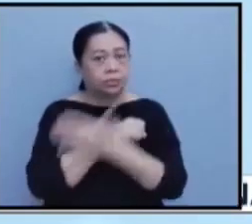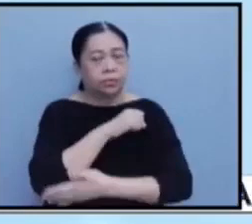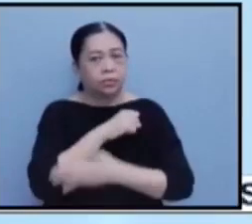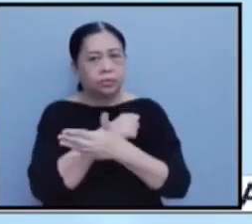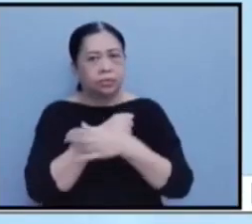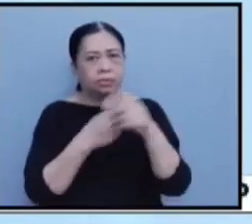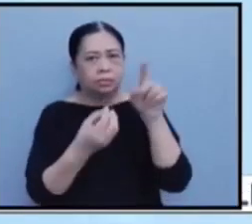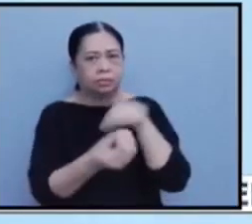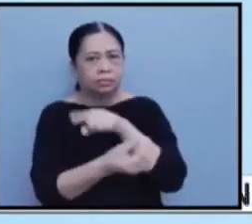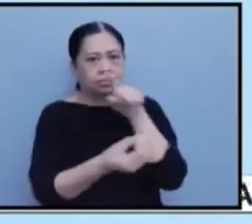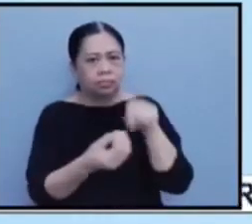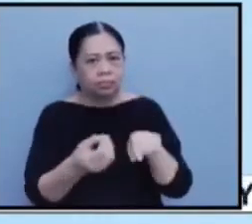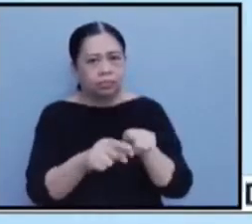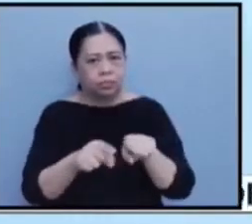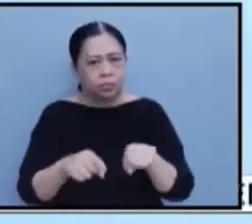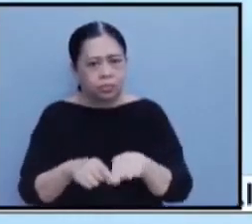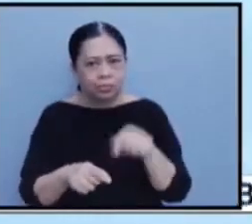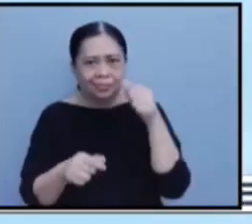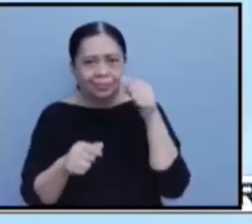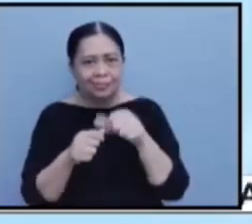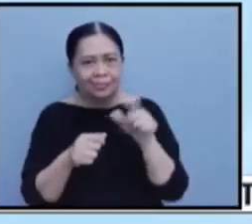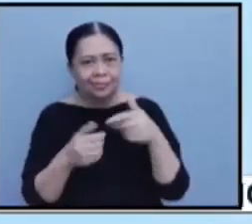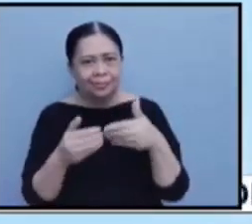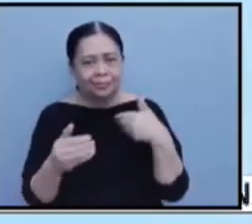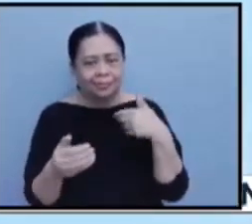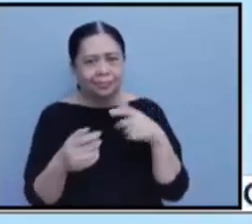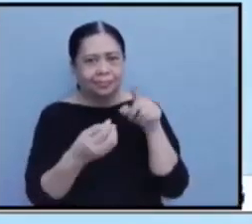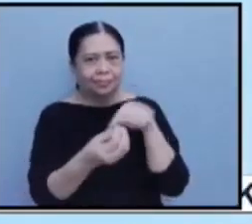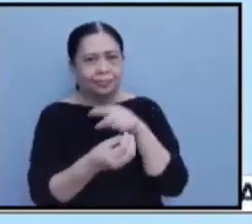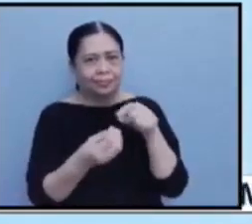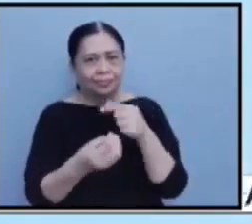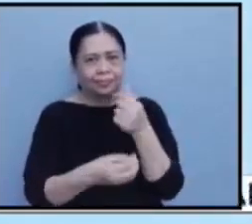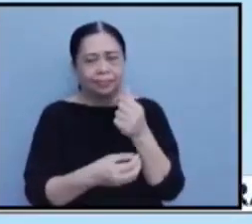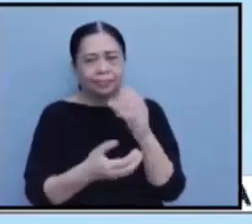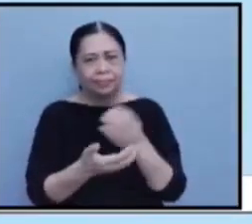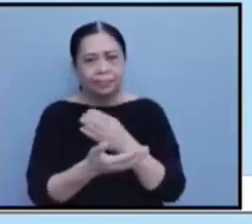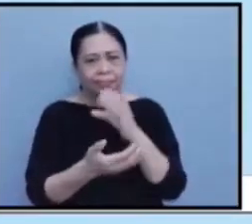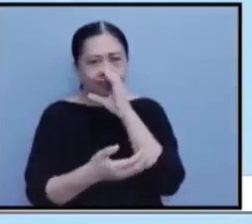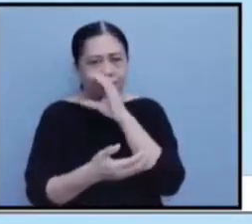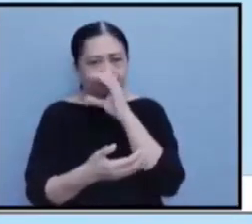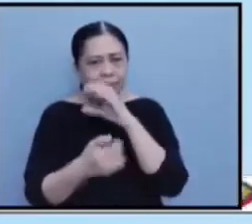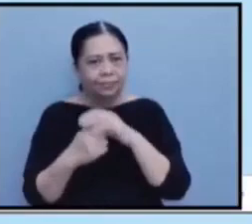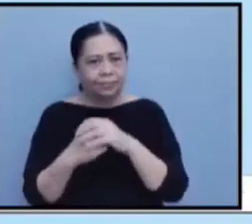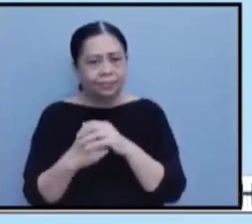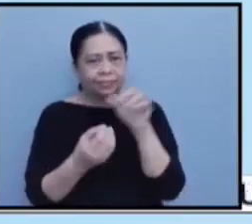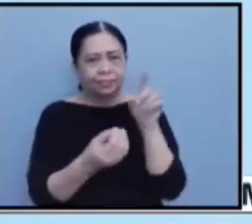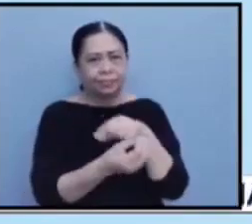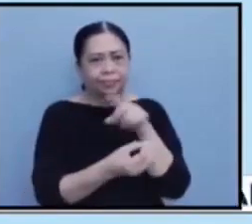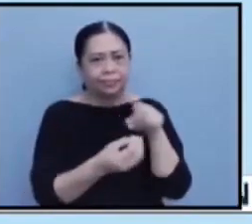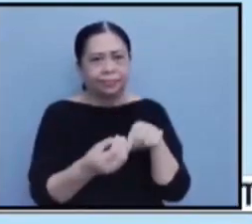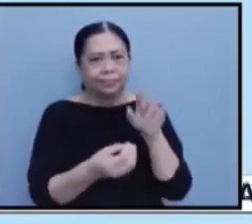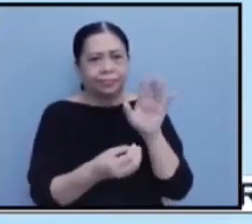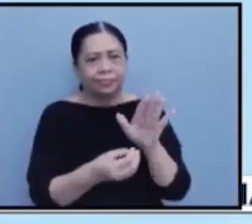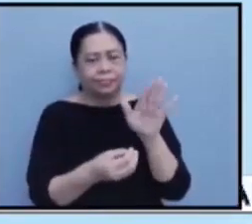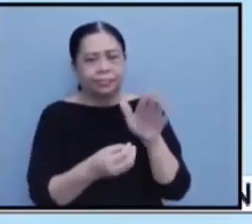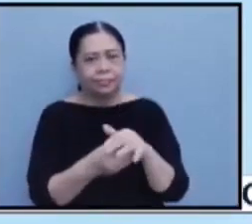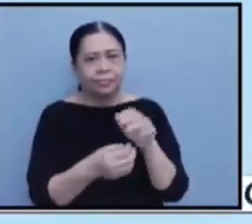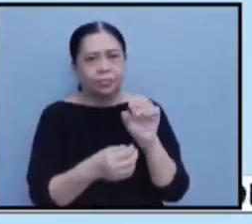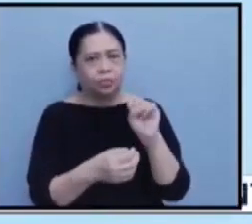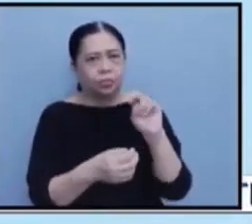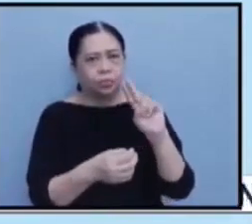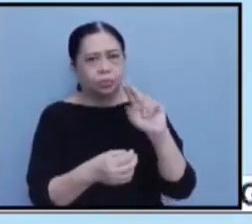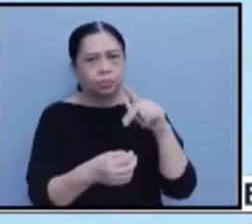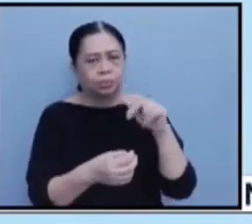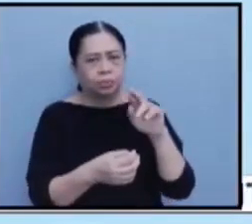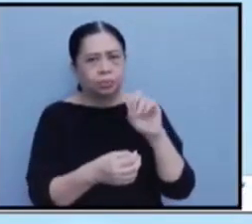rin. Matatanda ang bago pa na-postpone ng K-pop concert sa Cebu ay na-cancel naman ang The Super Stage by K-pop in